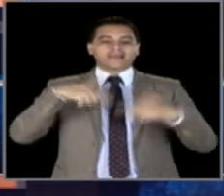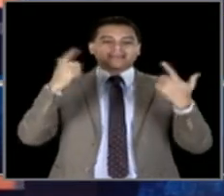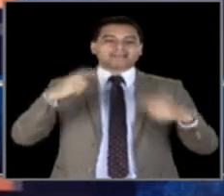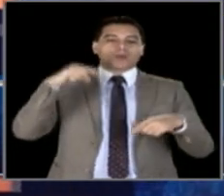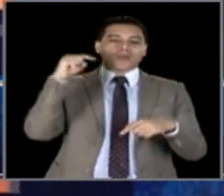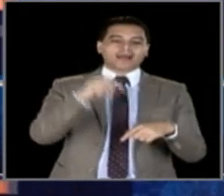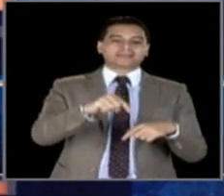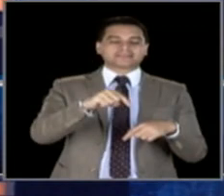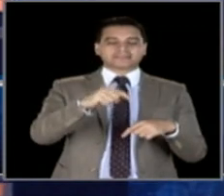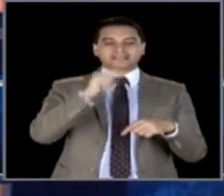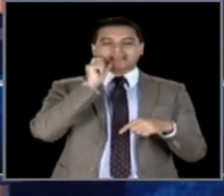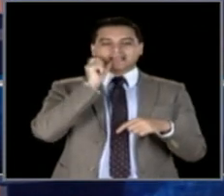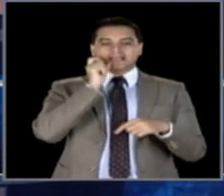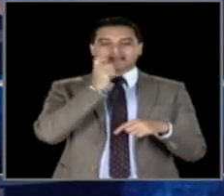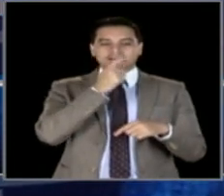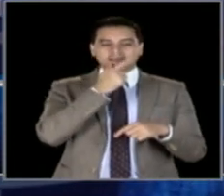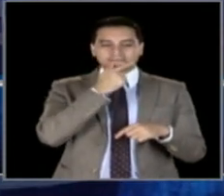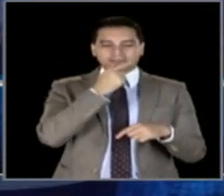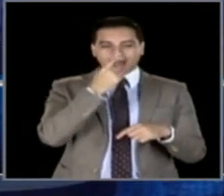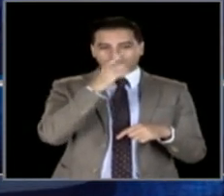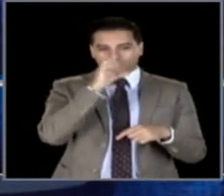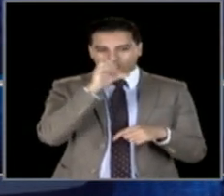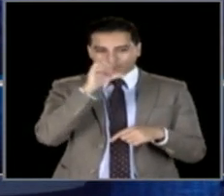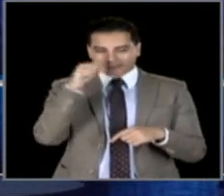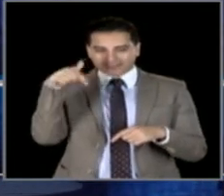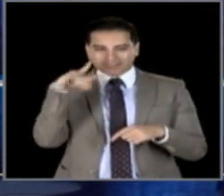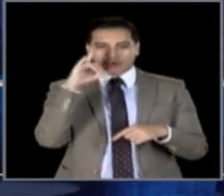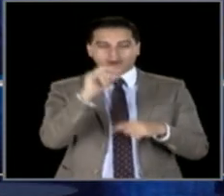اتاسست 1956 على مساحه